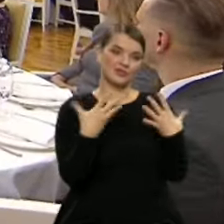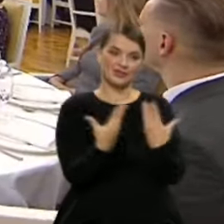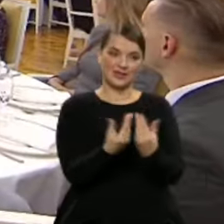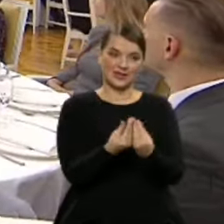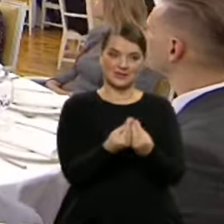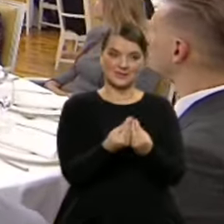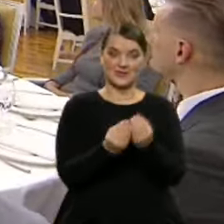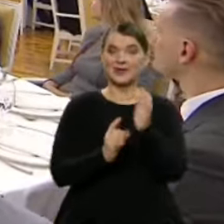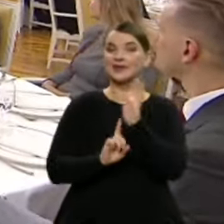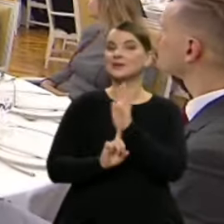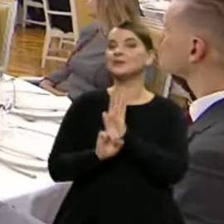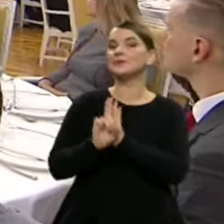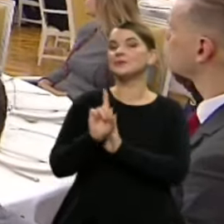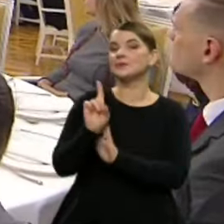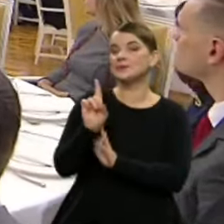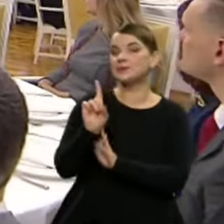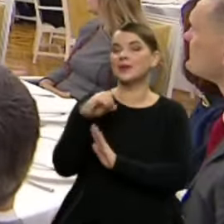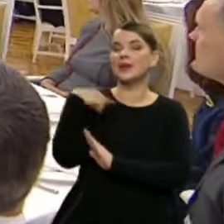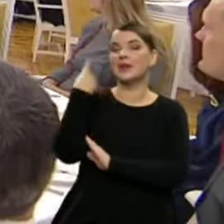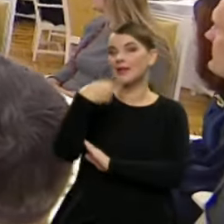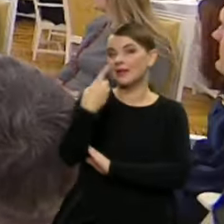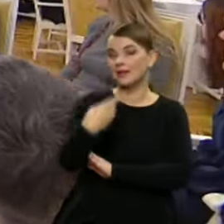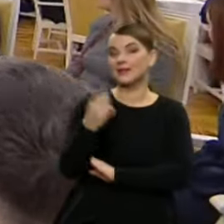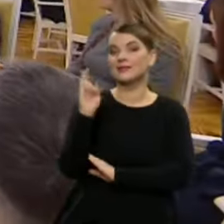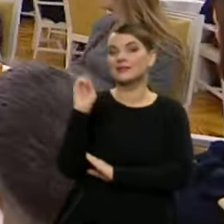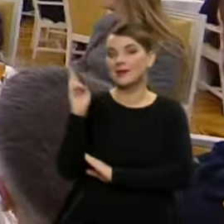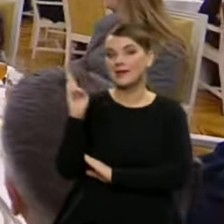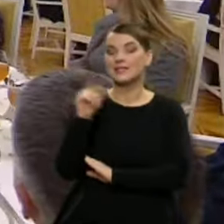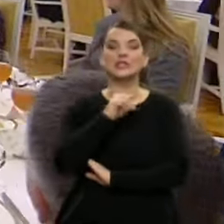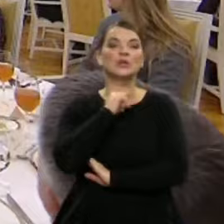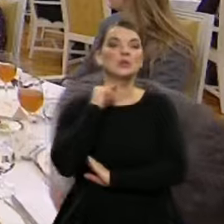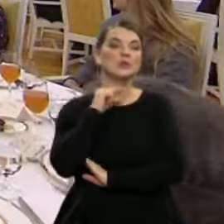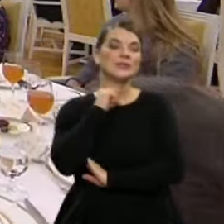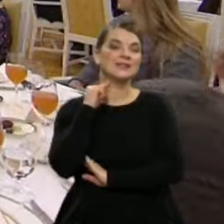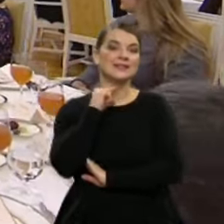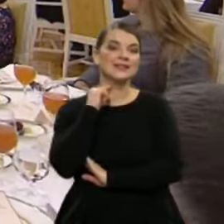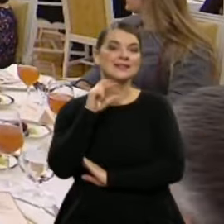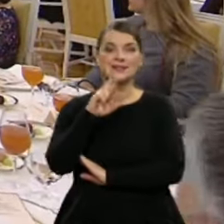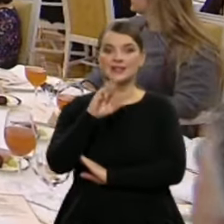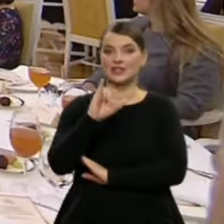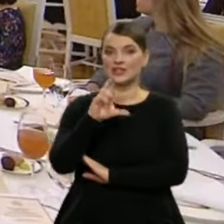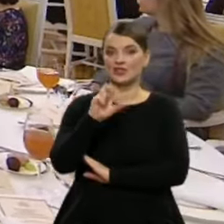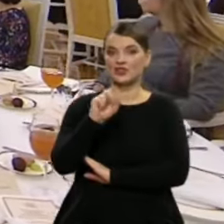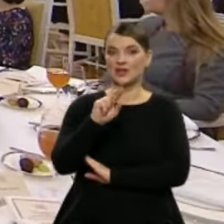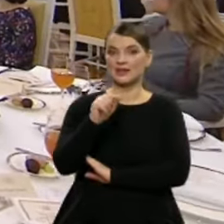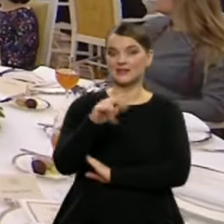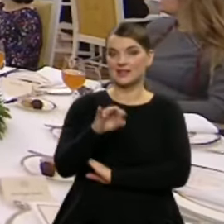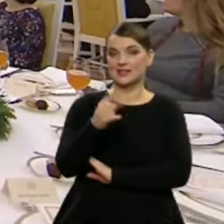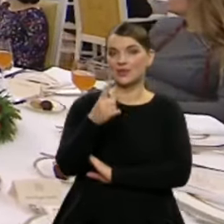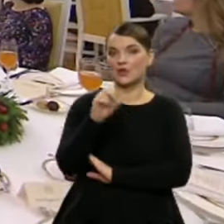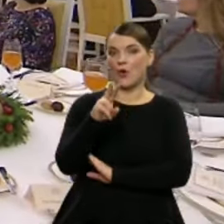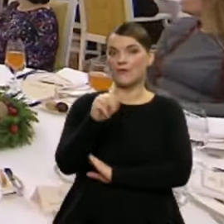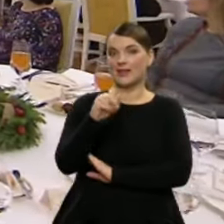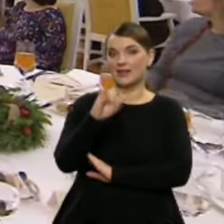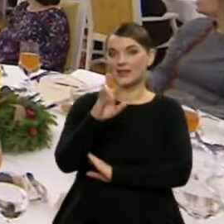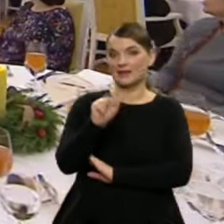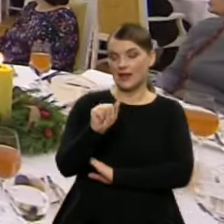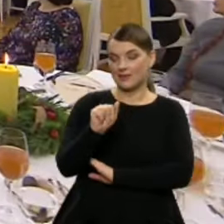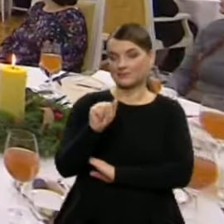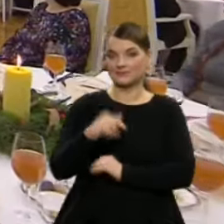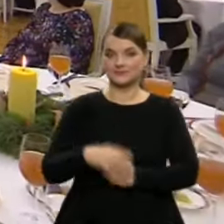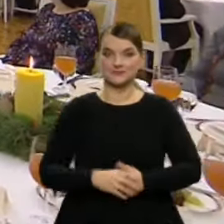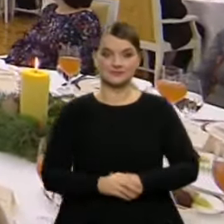Įžangos žodį invokaciją tarti kviečiu kuniga Ričardą Doveiką, Vilniaus šventojo Juozapo parapijos kleboną.